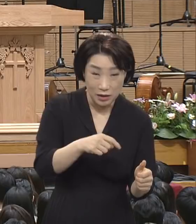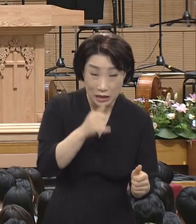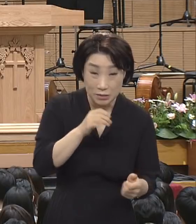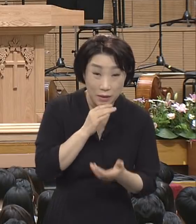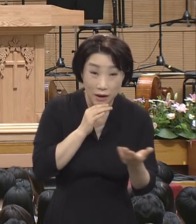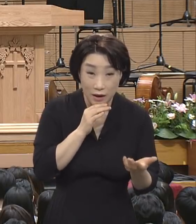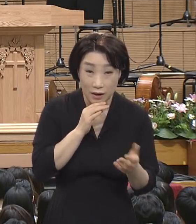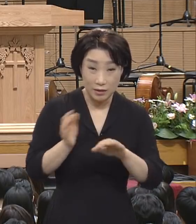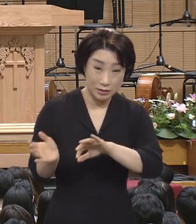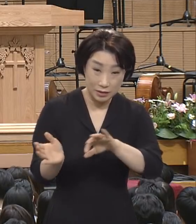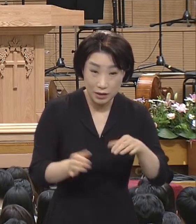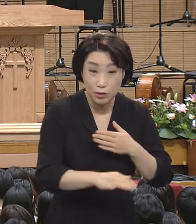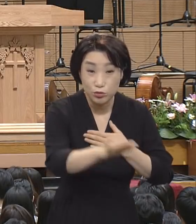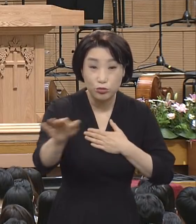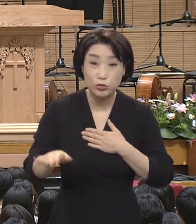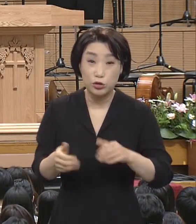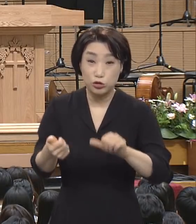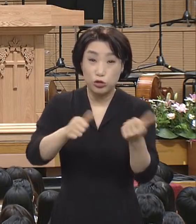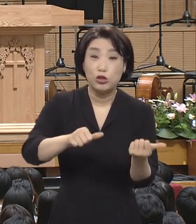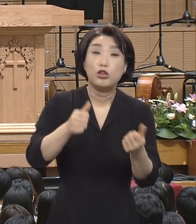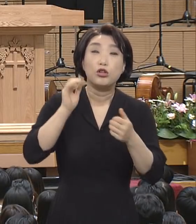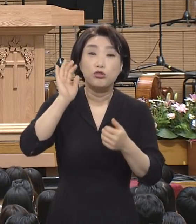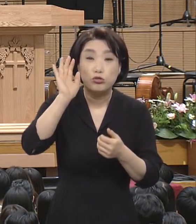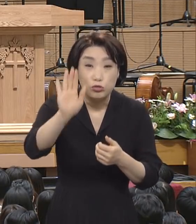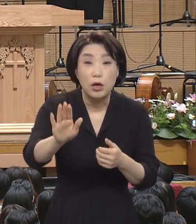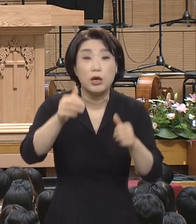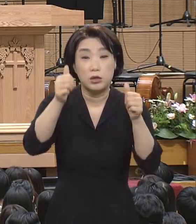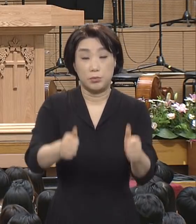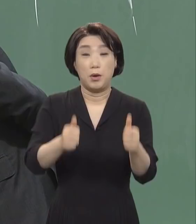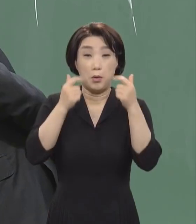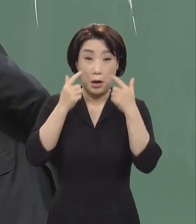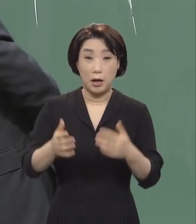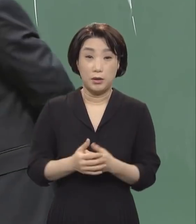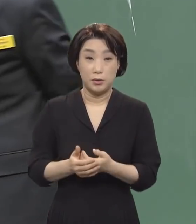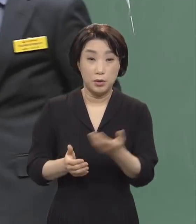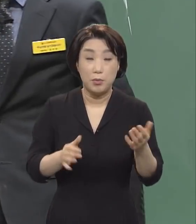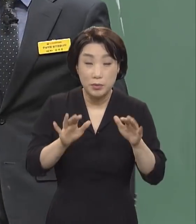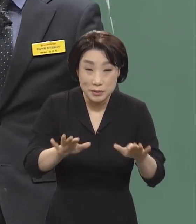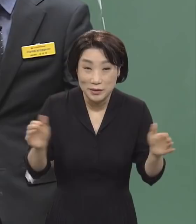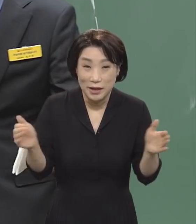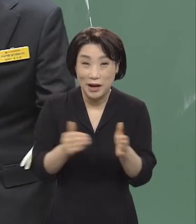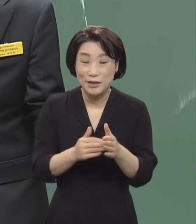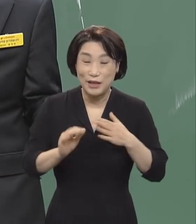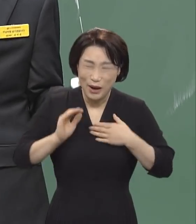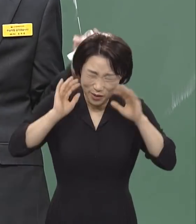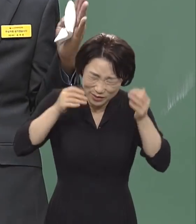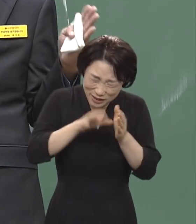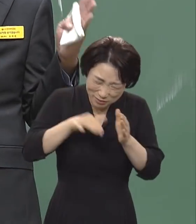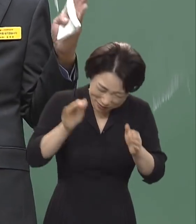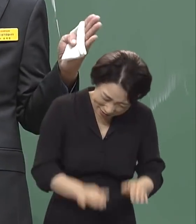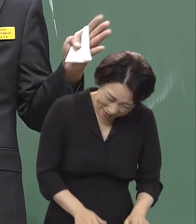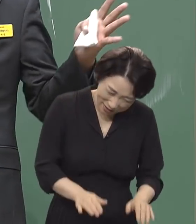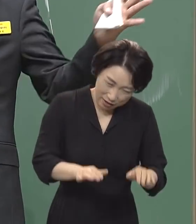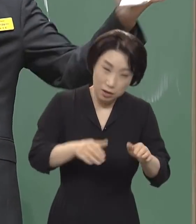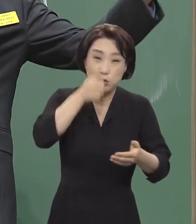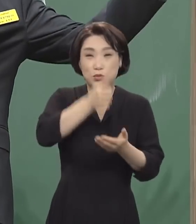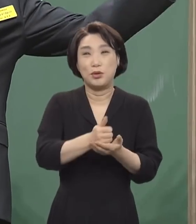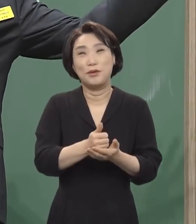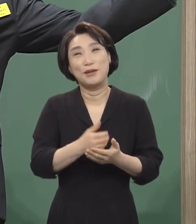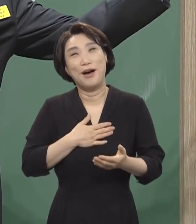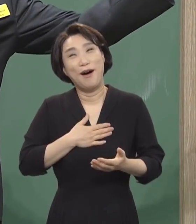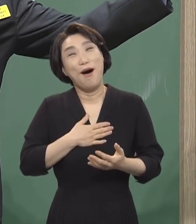죽을 후에 심판이 분명히 있다. 분명히 있다. 그럼 오늘까지 어려서부터 오늘까지 산 죄가